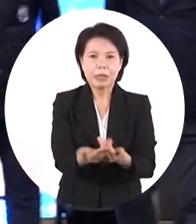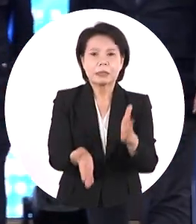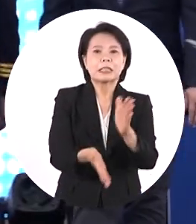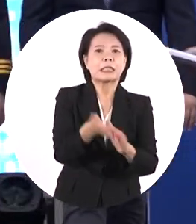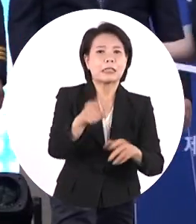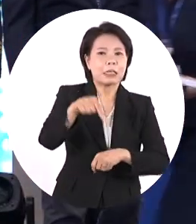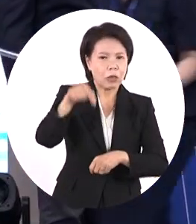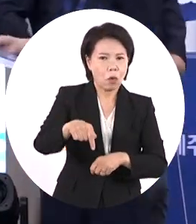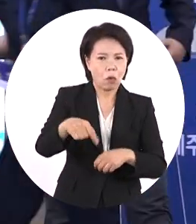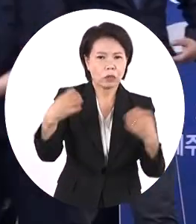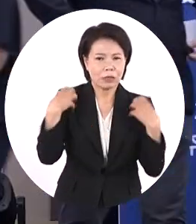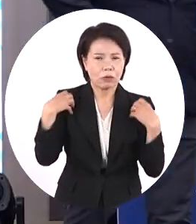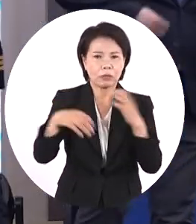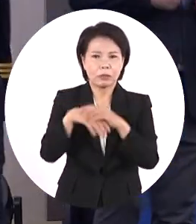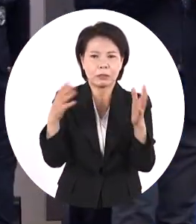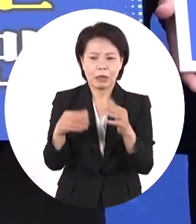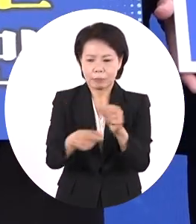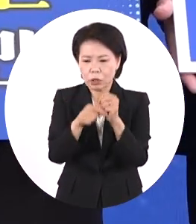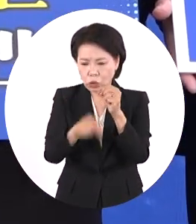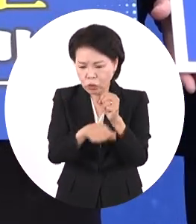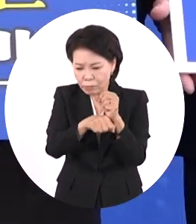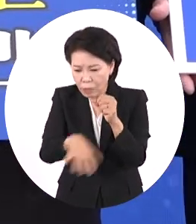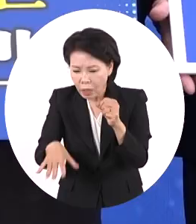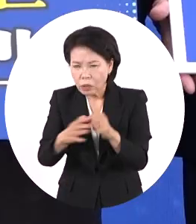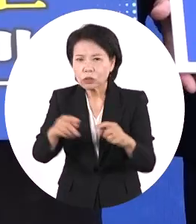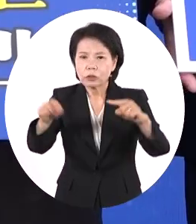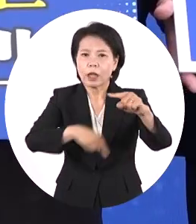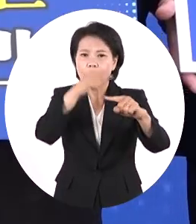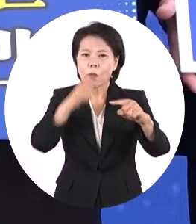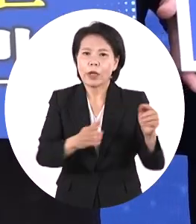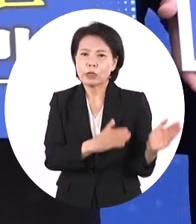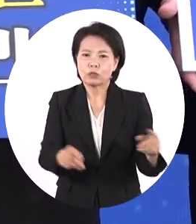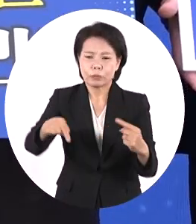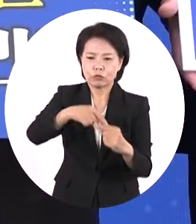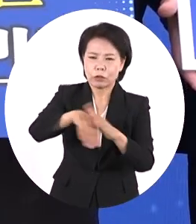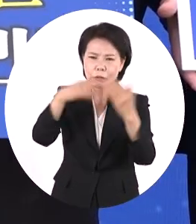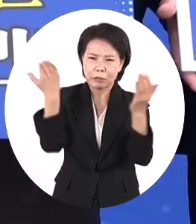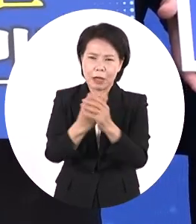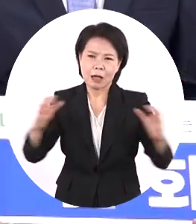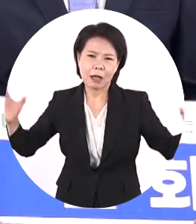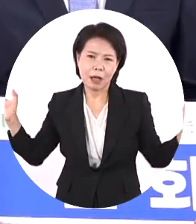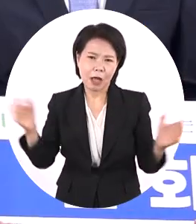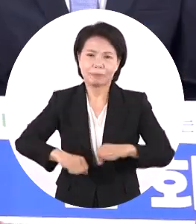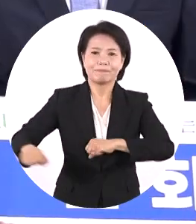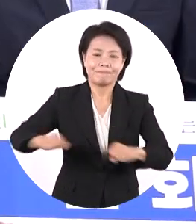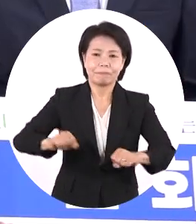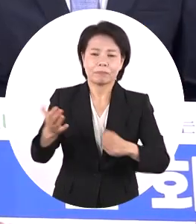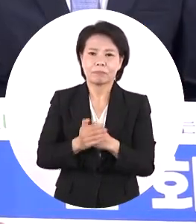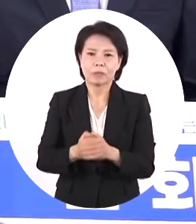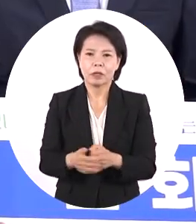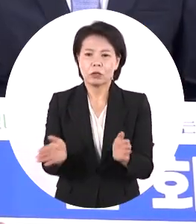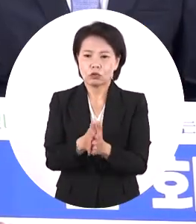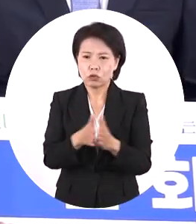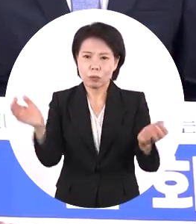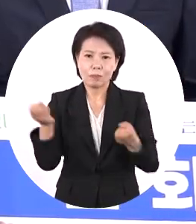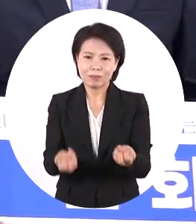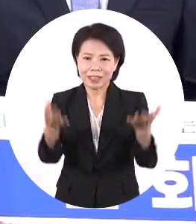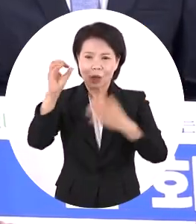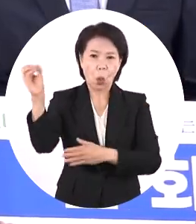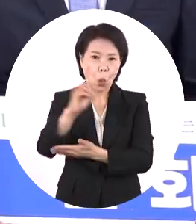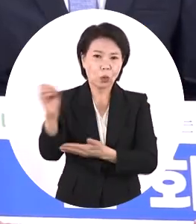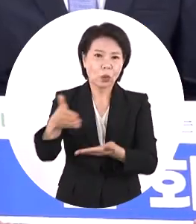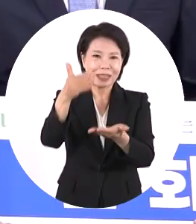행정시 범도민지원위원회를 산하에 두고 대회 준비와 운영 전반을 총괄합니다.